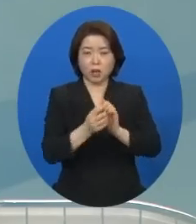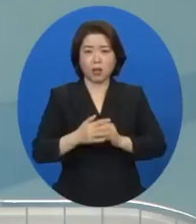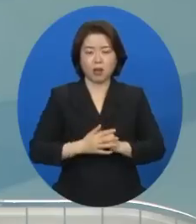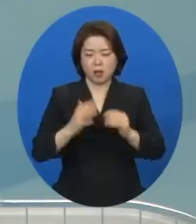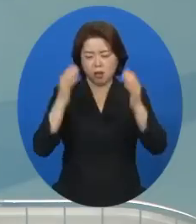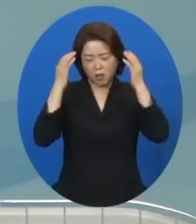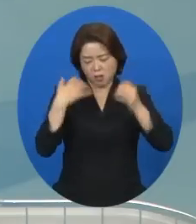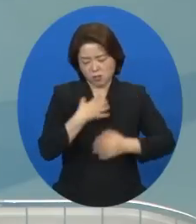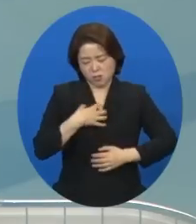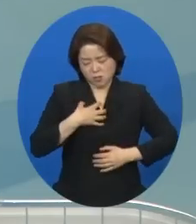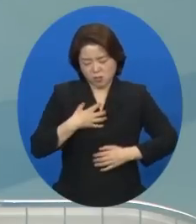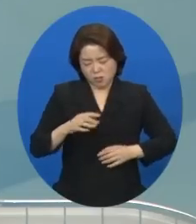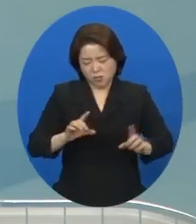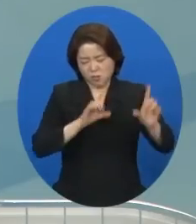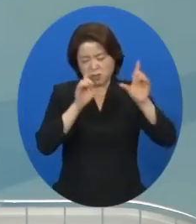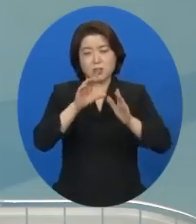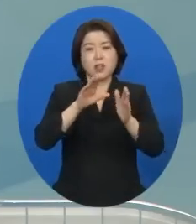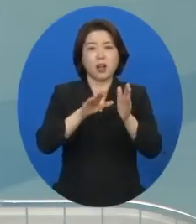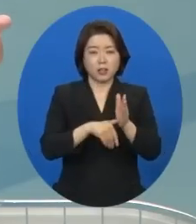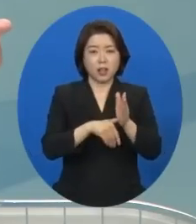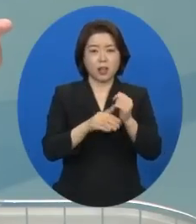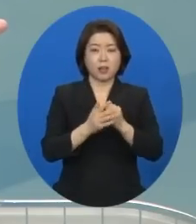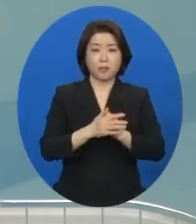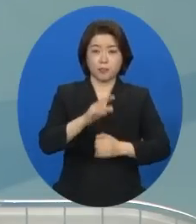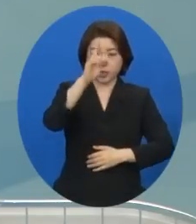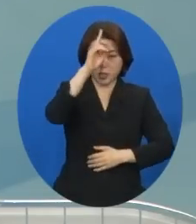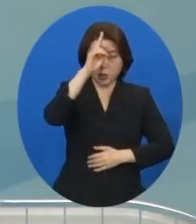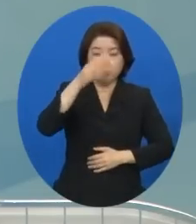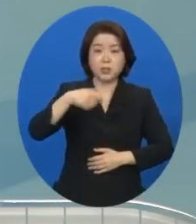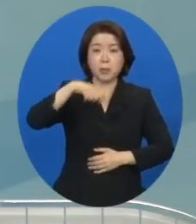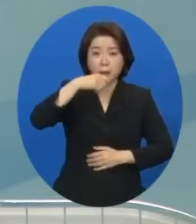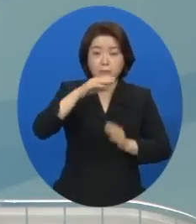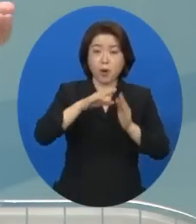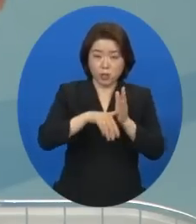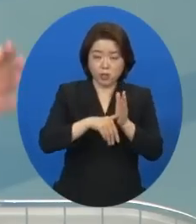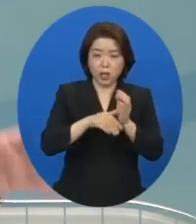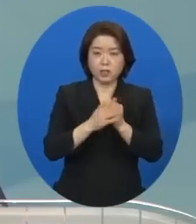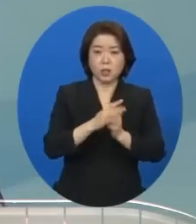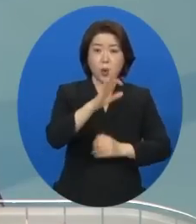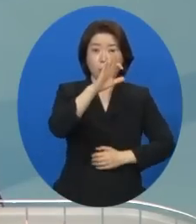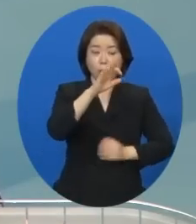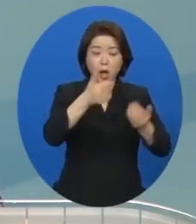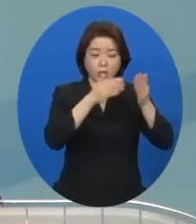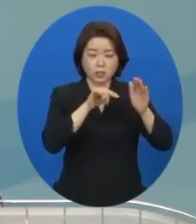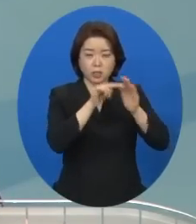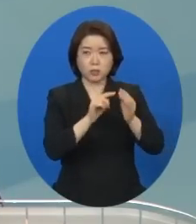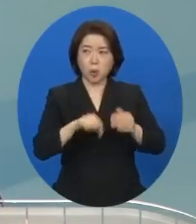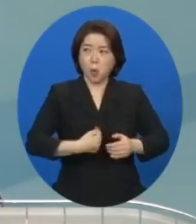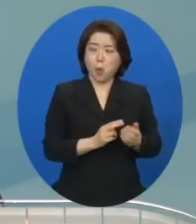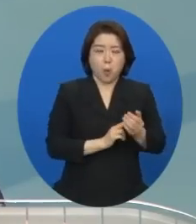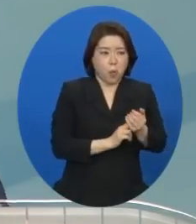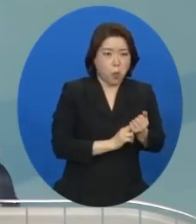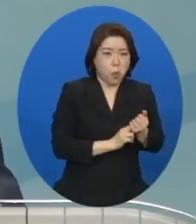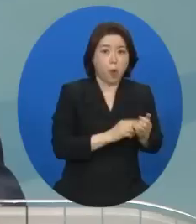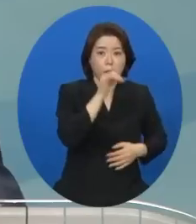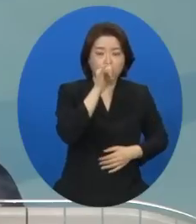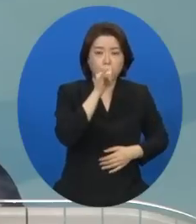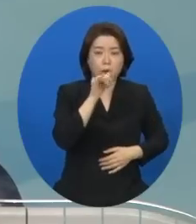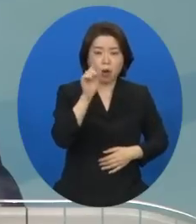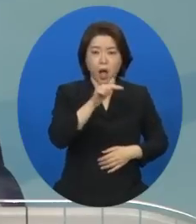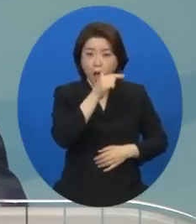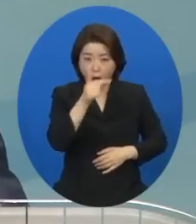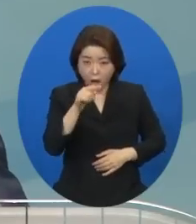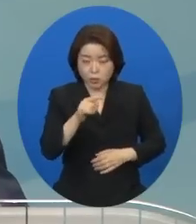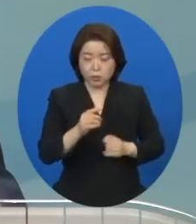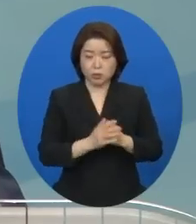고통스러운 시절을 보내면서 점심시간 때는 화장실 가서 숨어 있어야 됐다는 거예요. 하루는